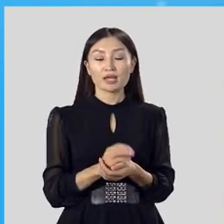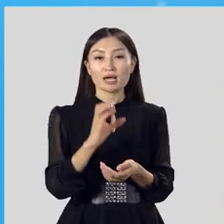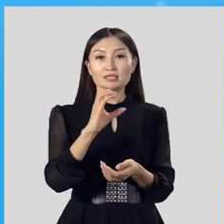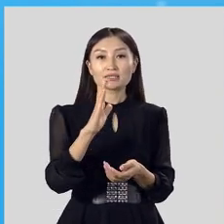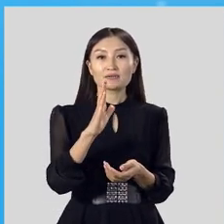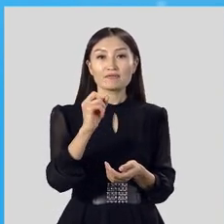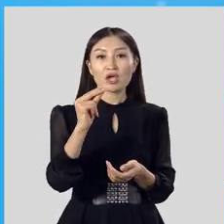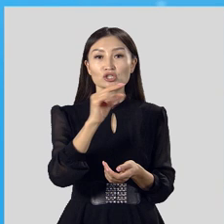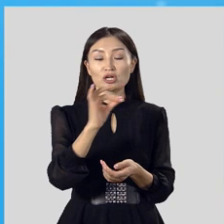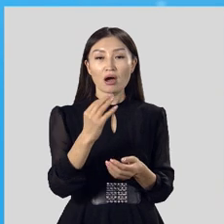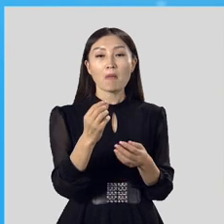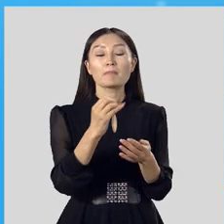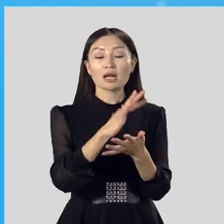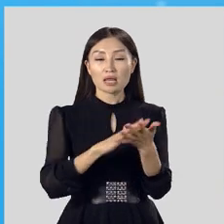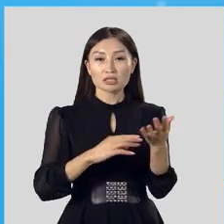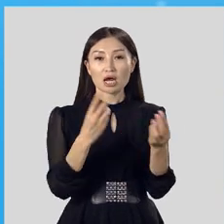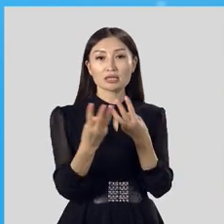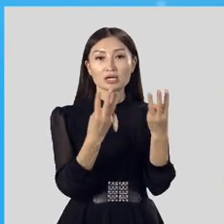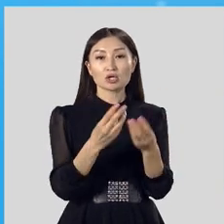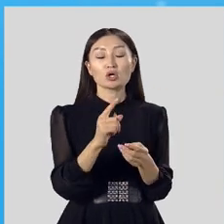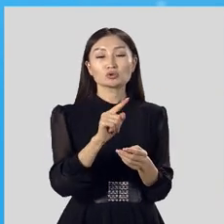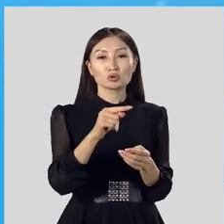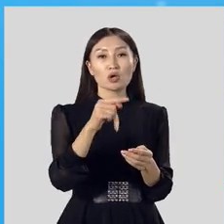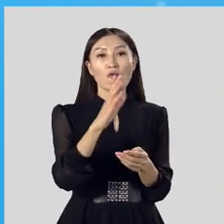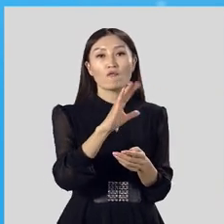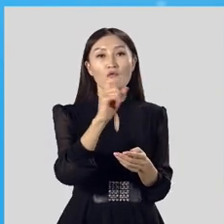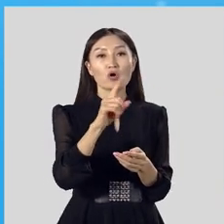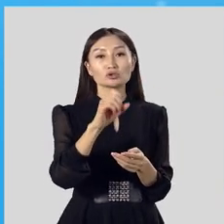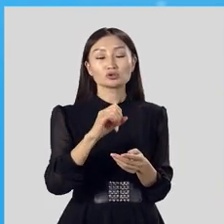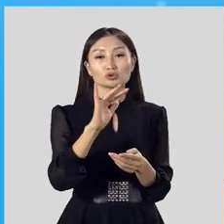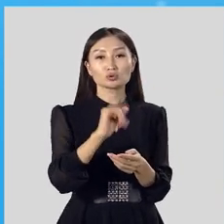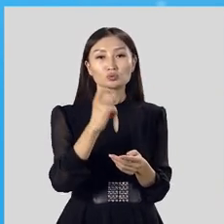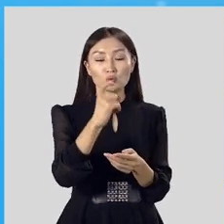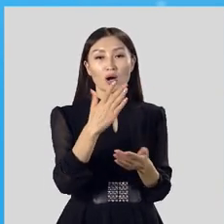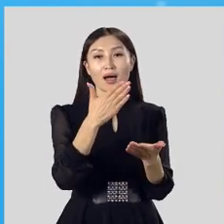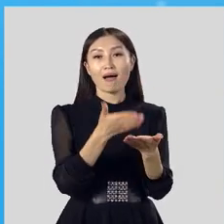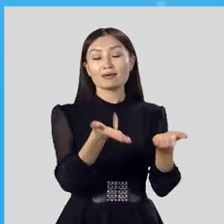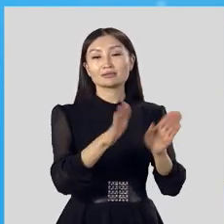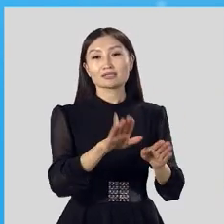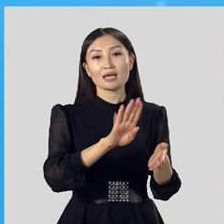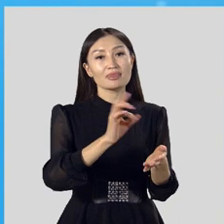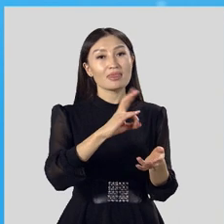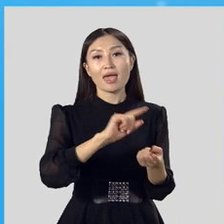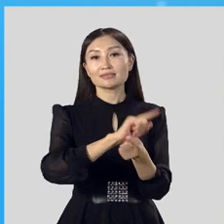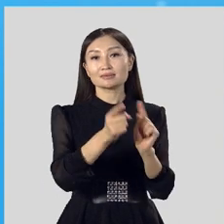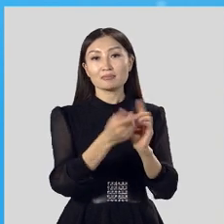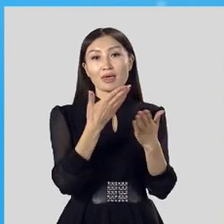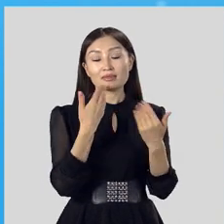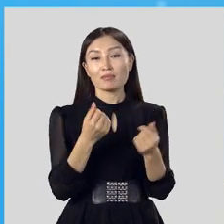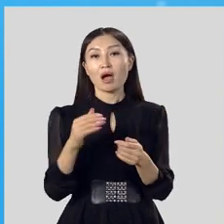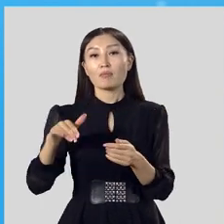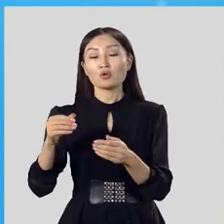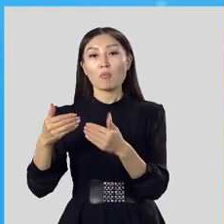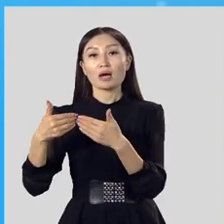Свечка продолжает гореть. Это значит, что воздух в бутылке остался неизменным. Затем